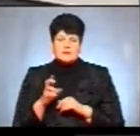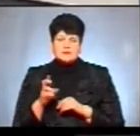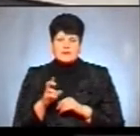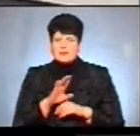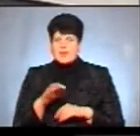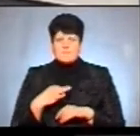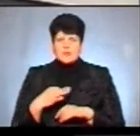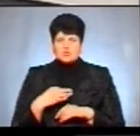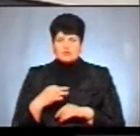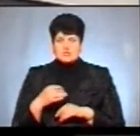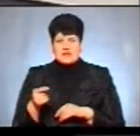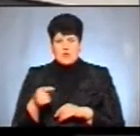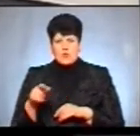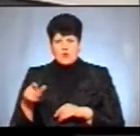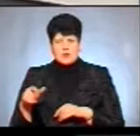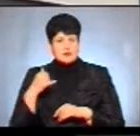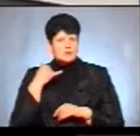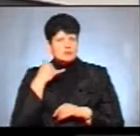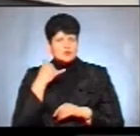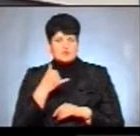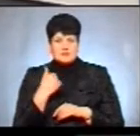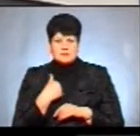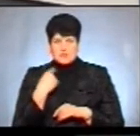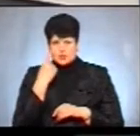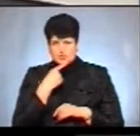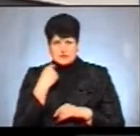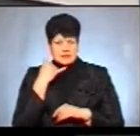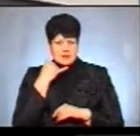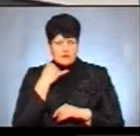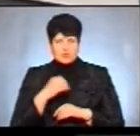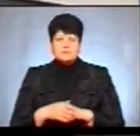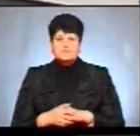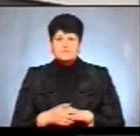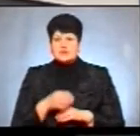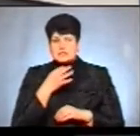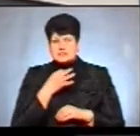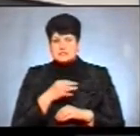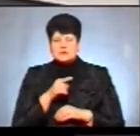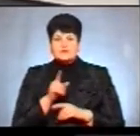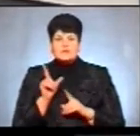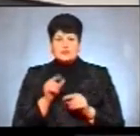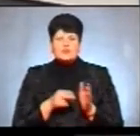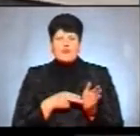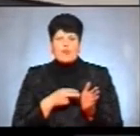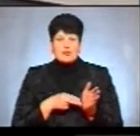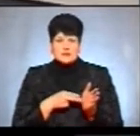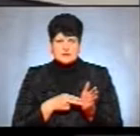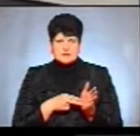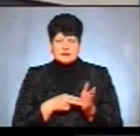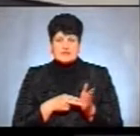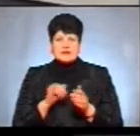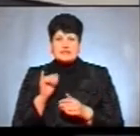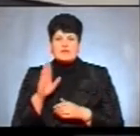Небайдужі громадяни перезвонили на мій особистий телефон, сказали, що вони їдуть в поїзді, це з Іванопусти